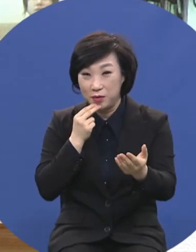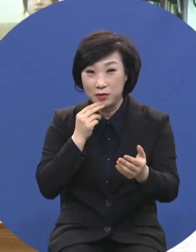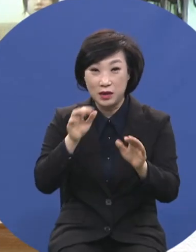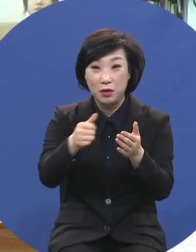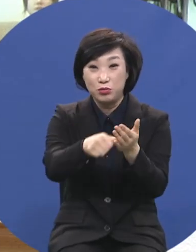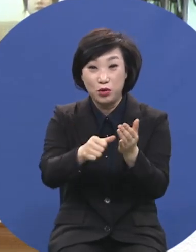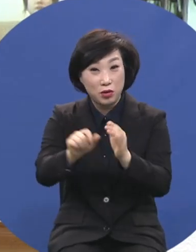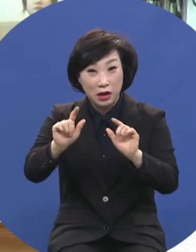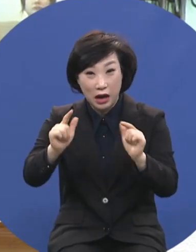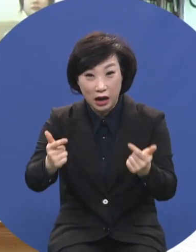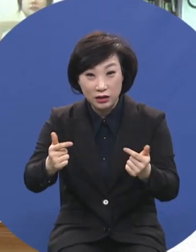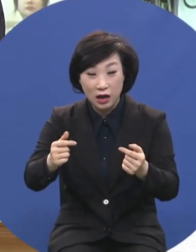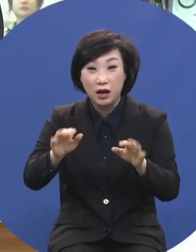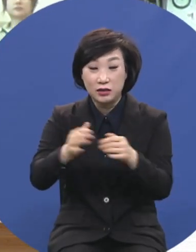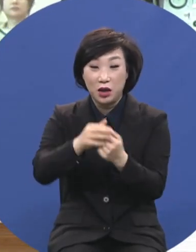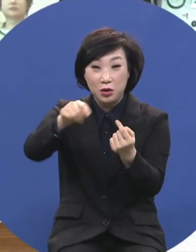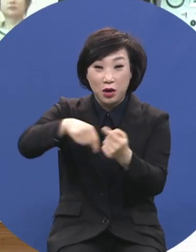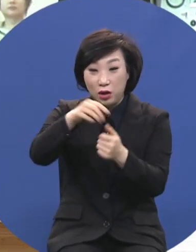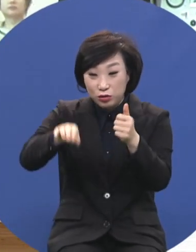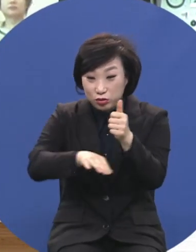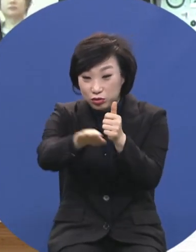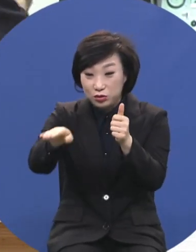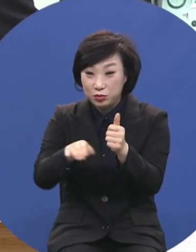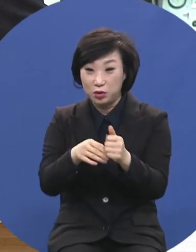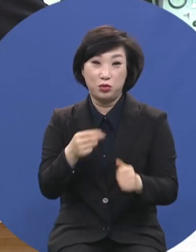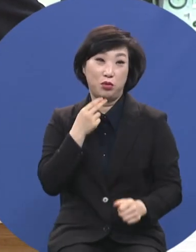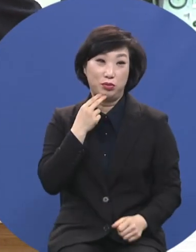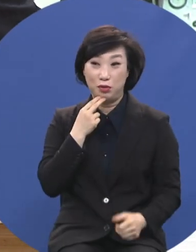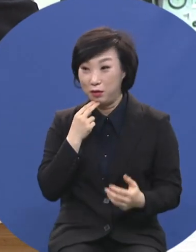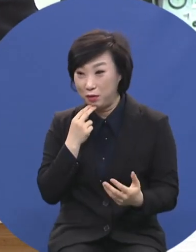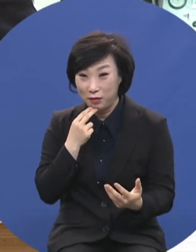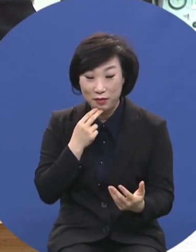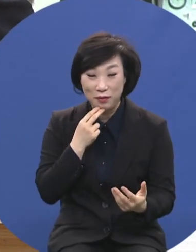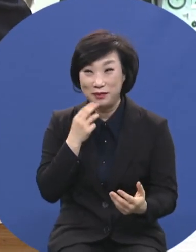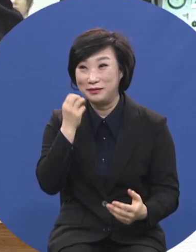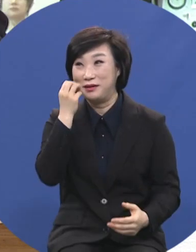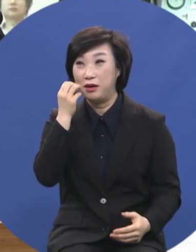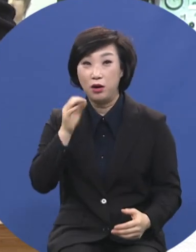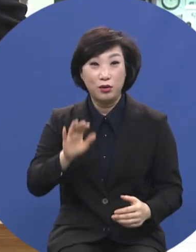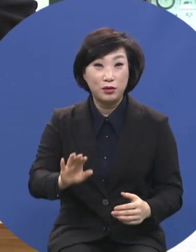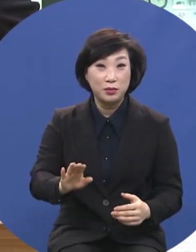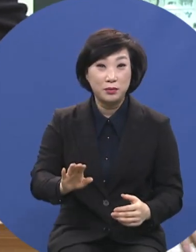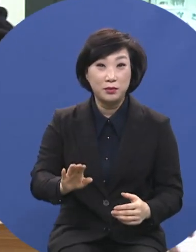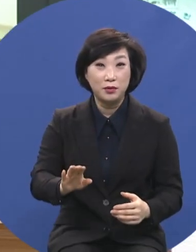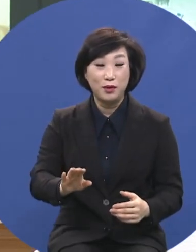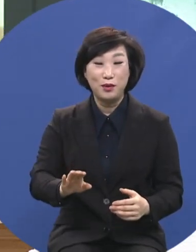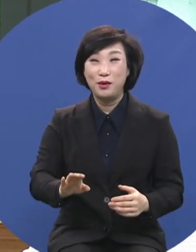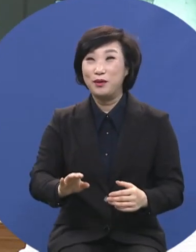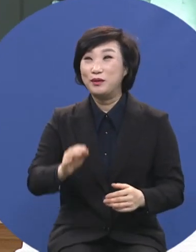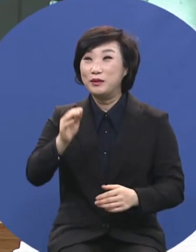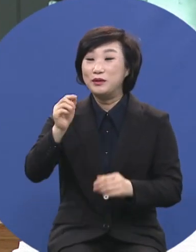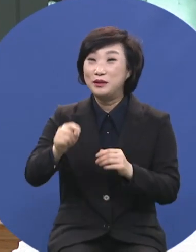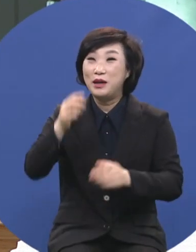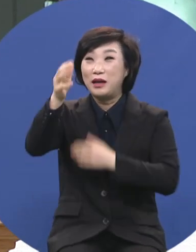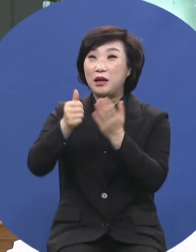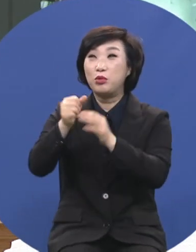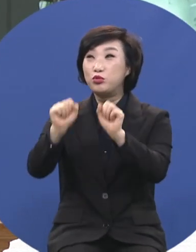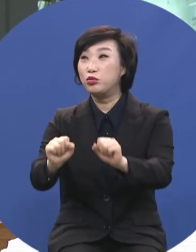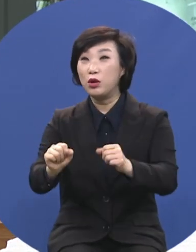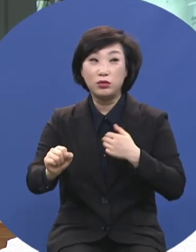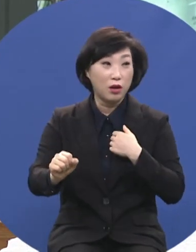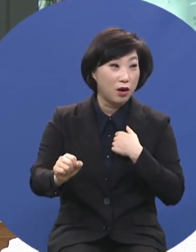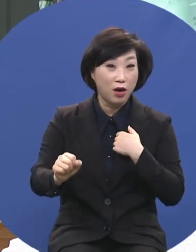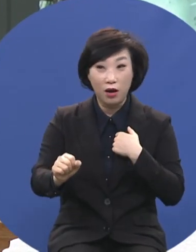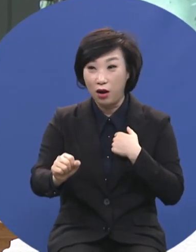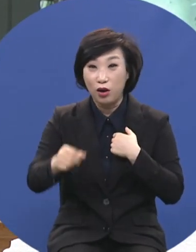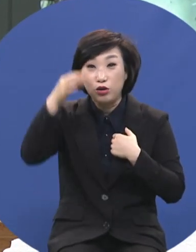물체가 아니니 회전하는 그림자도 없으셔? 그럼 도대체 그 존재를